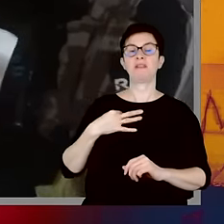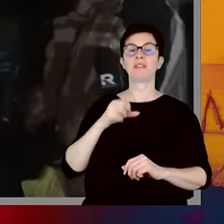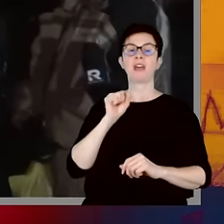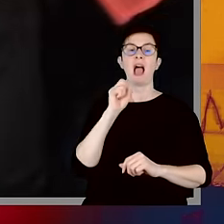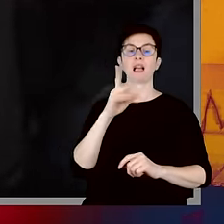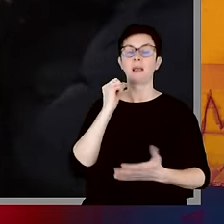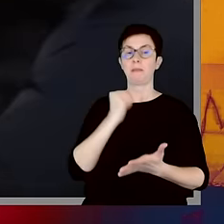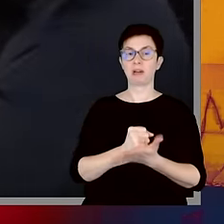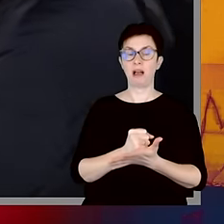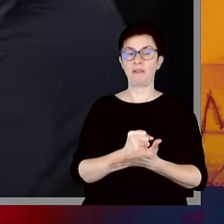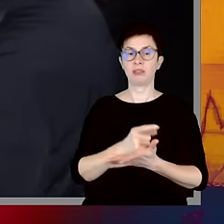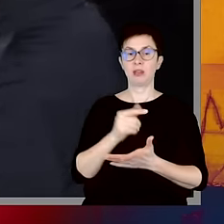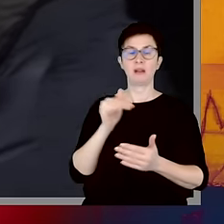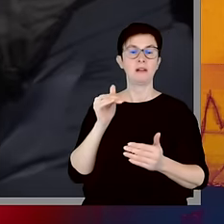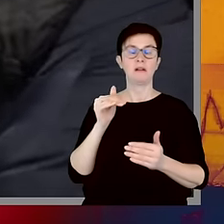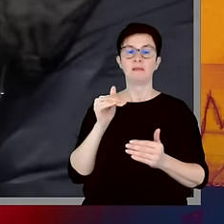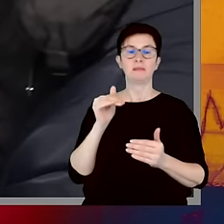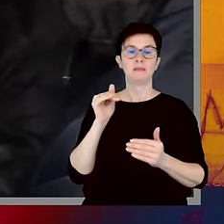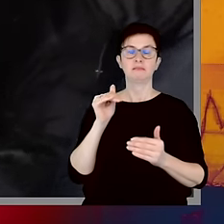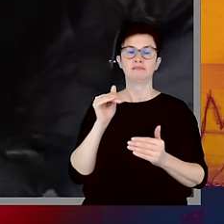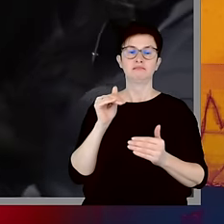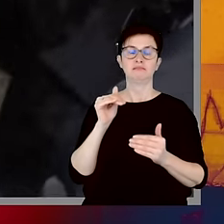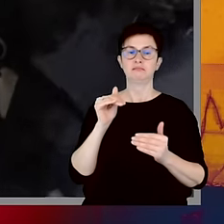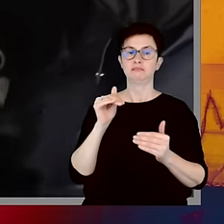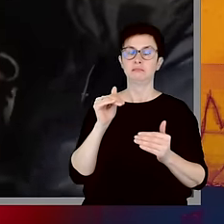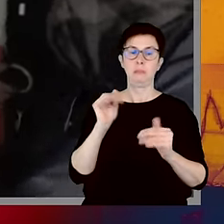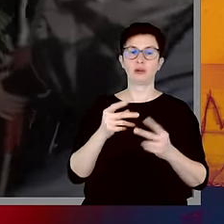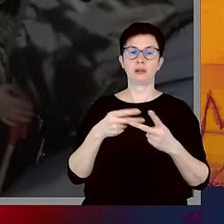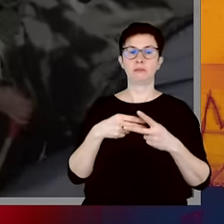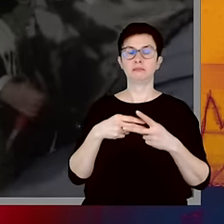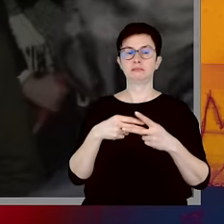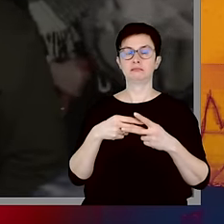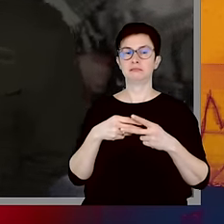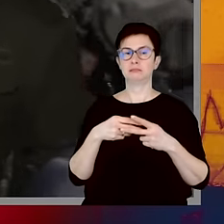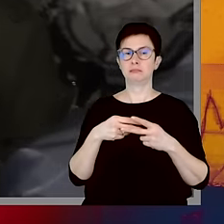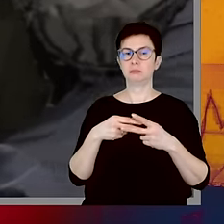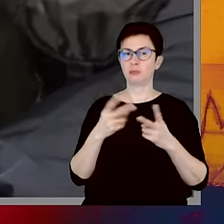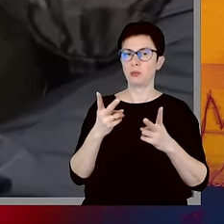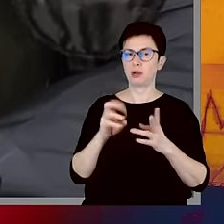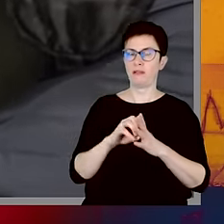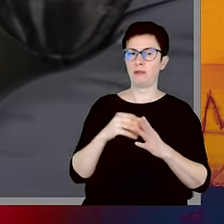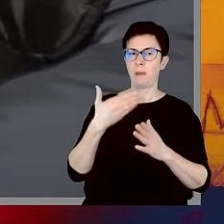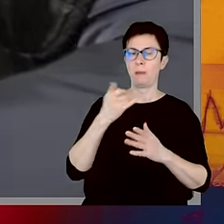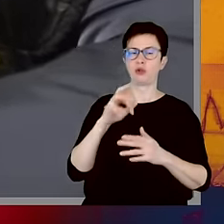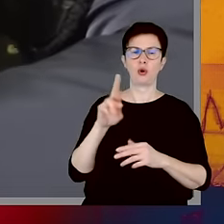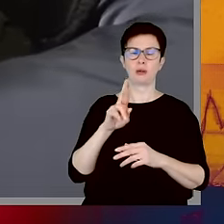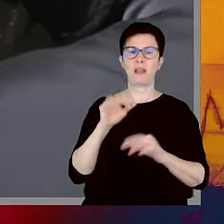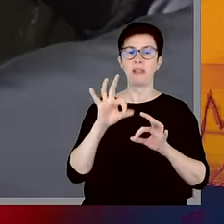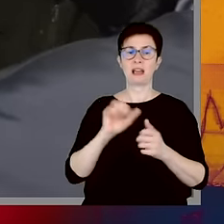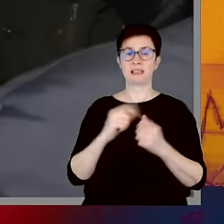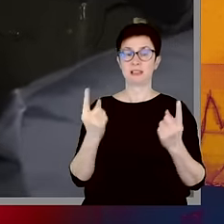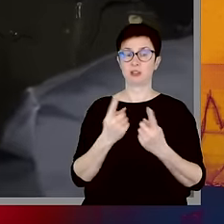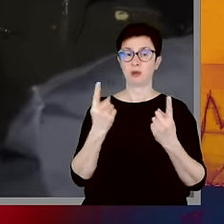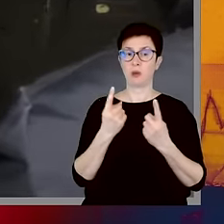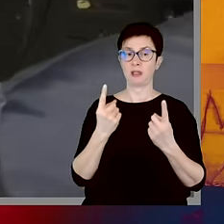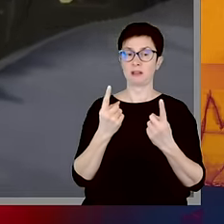nie można legalizować, publikując je w Monitorze. I teraz mamy do czynienia z sytuacją, w której